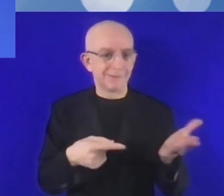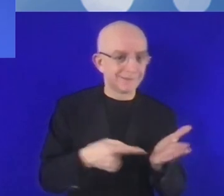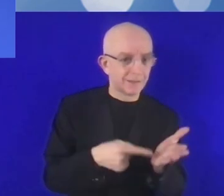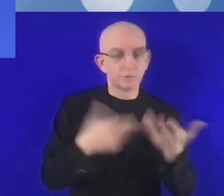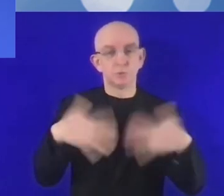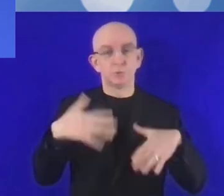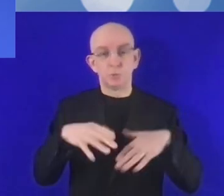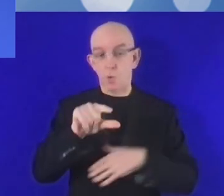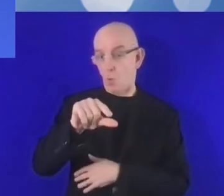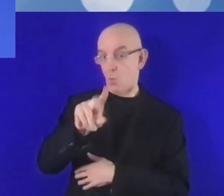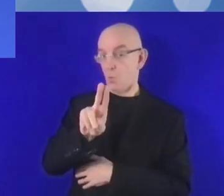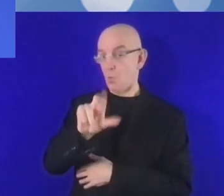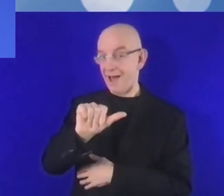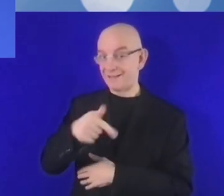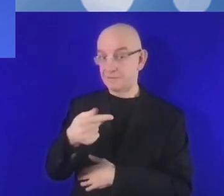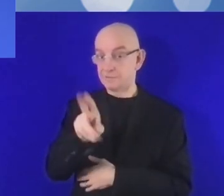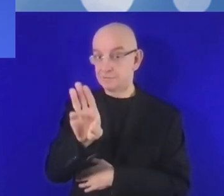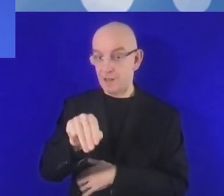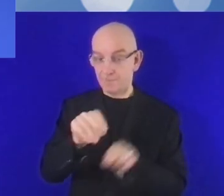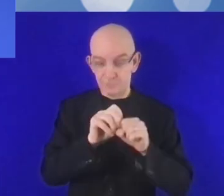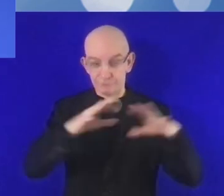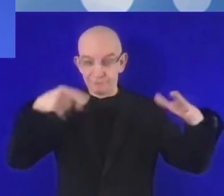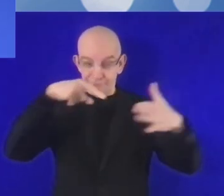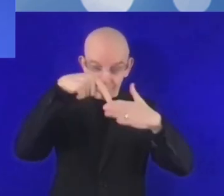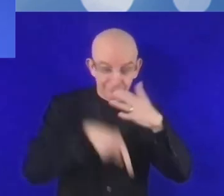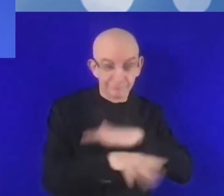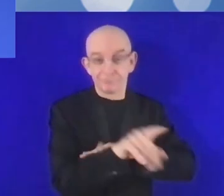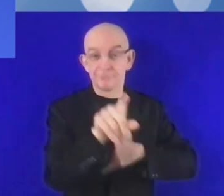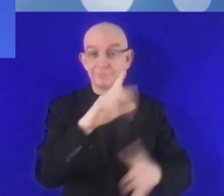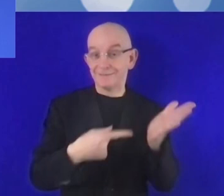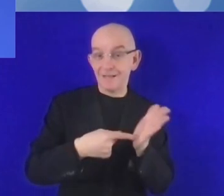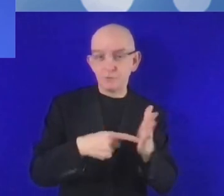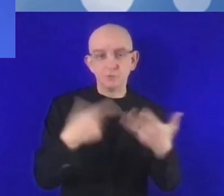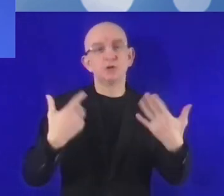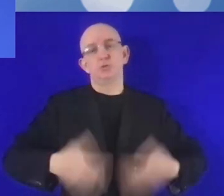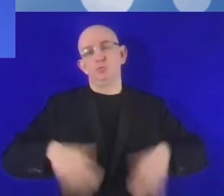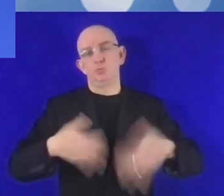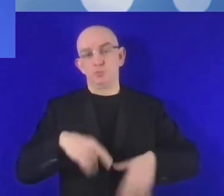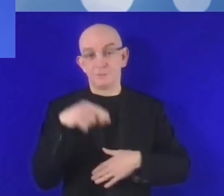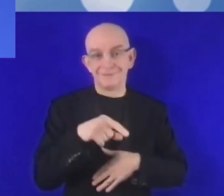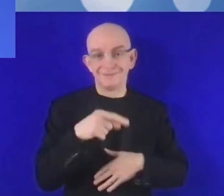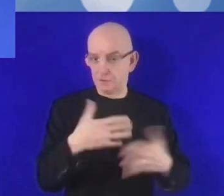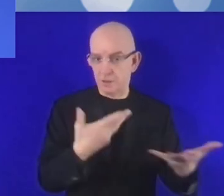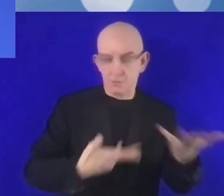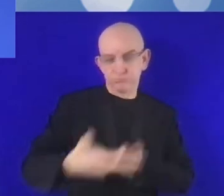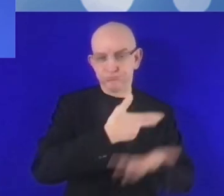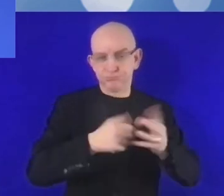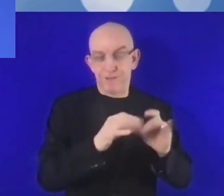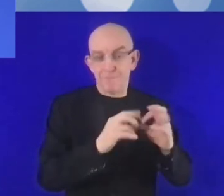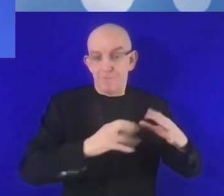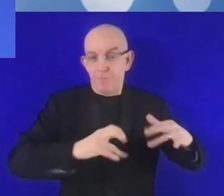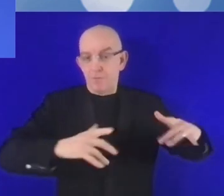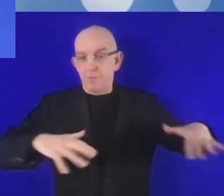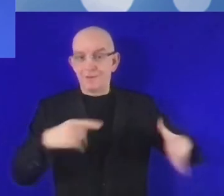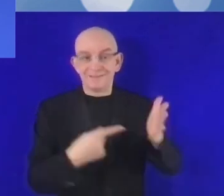мы во время первого дня разговаривали. Мы, несомненно, будем это продолжать в течение